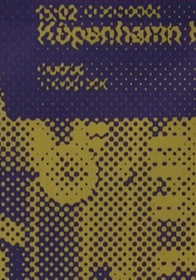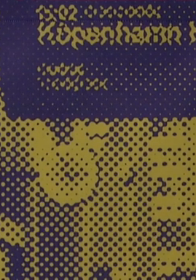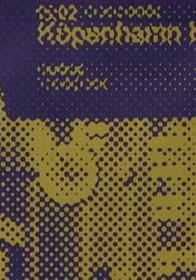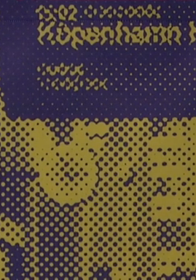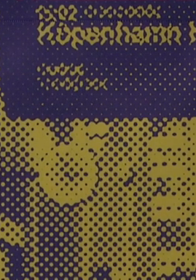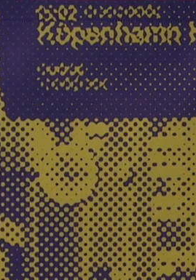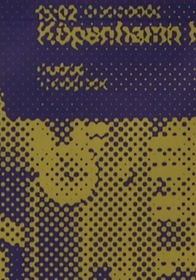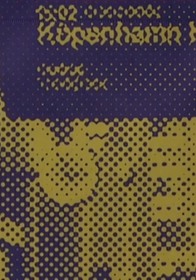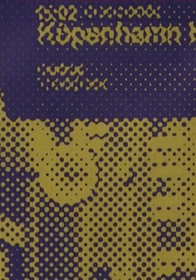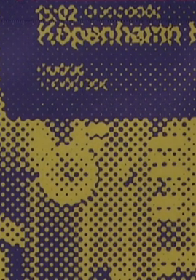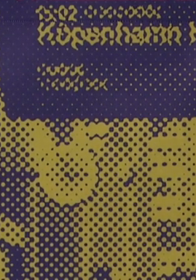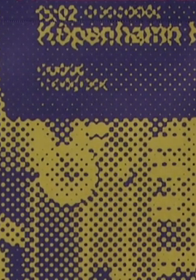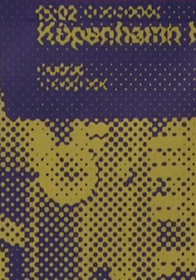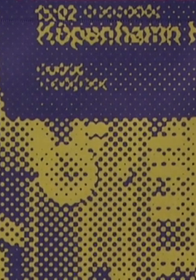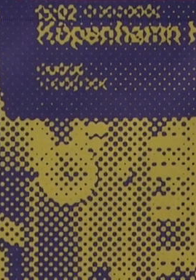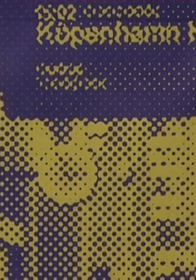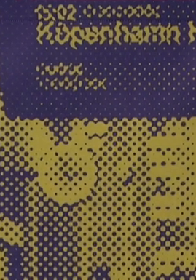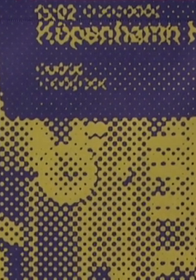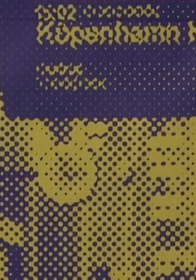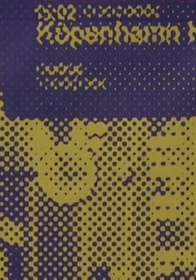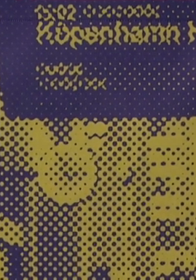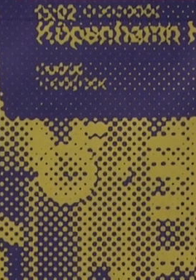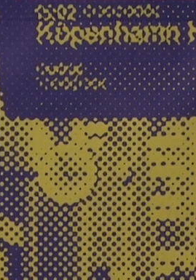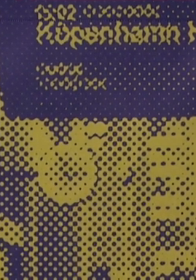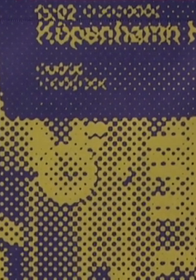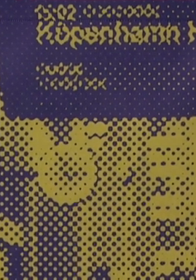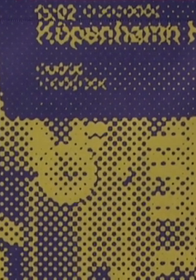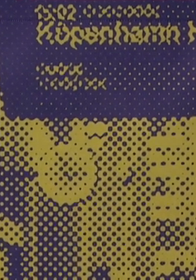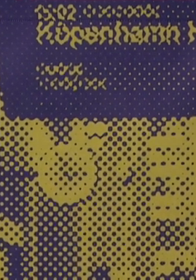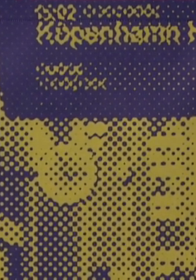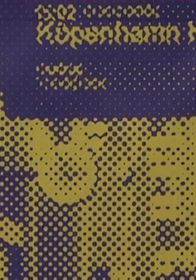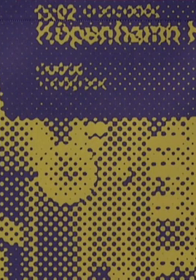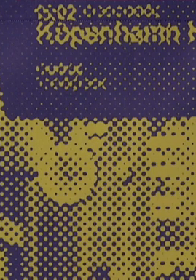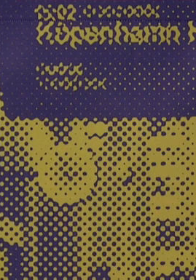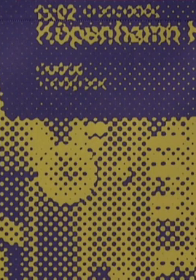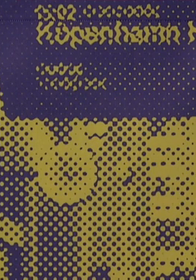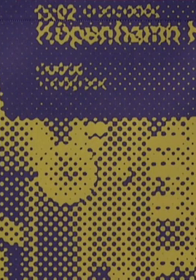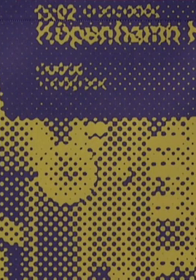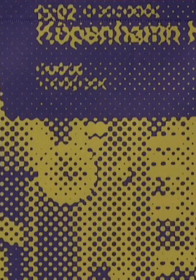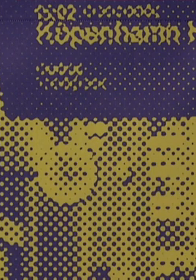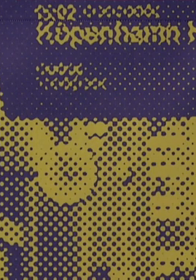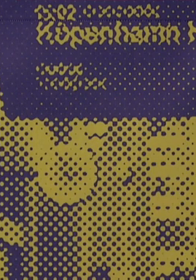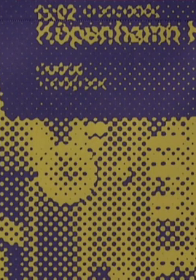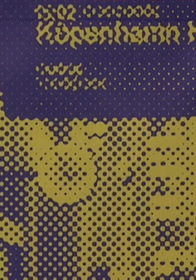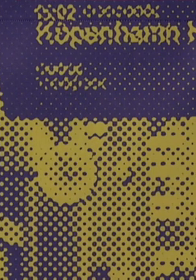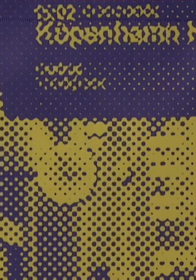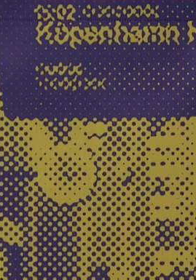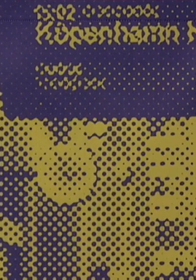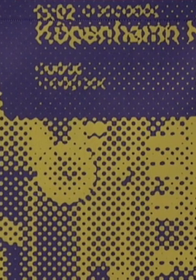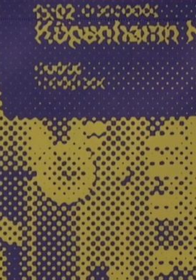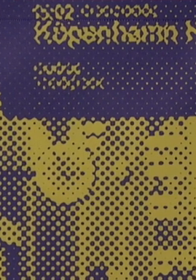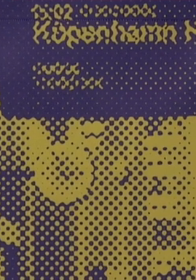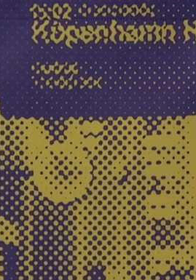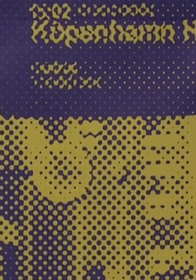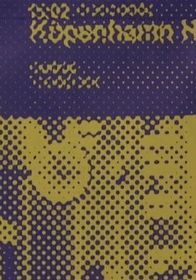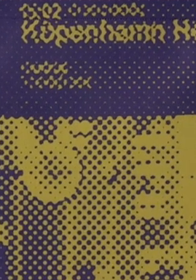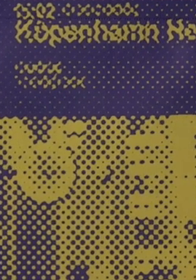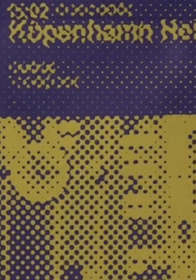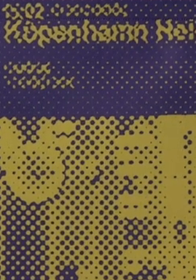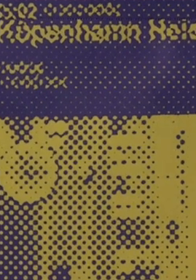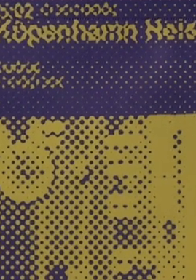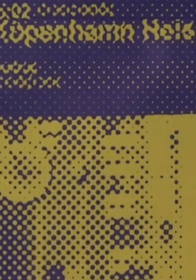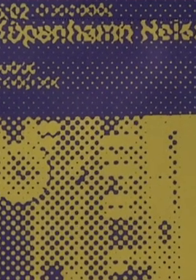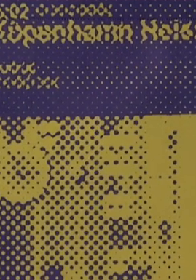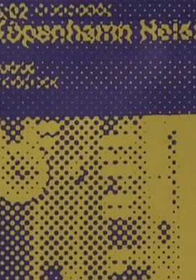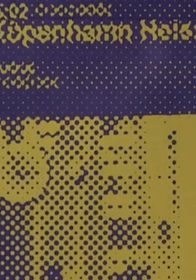till hösten och nästa år. Och om vi tittar på 2024 så kommer vi vara ungefär 1500 poliser fler. Om vi tittar jag